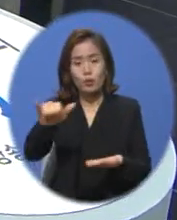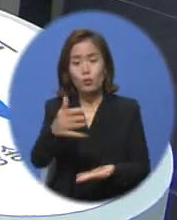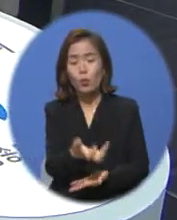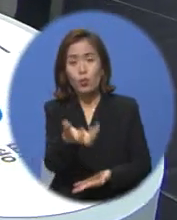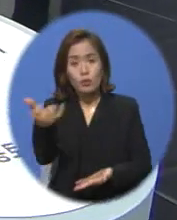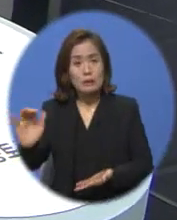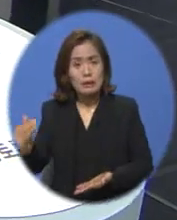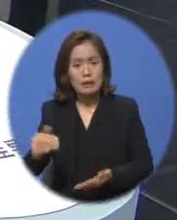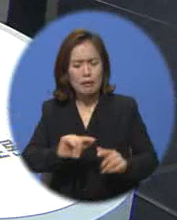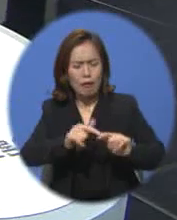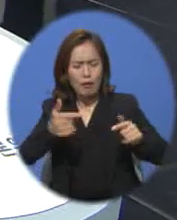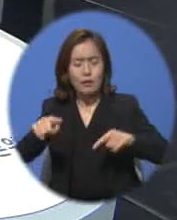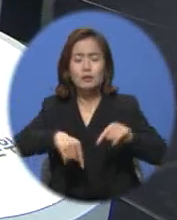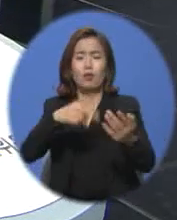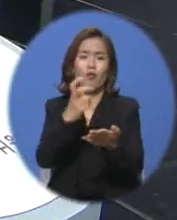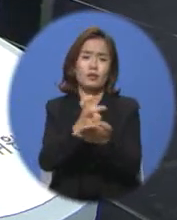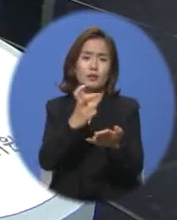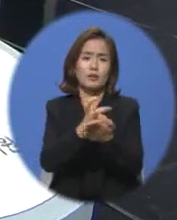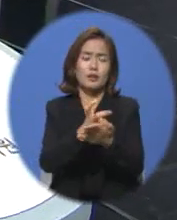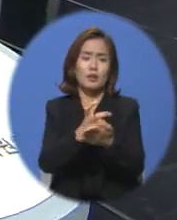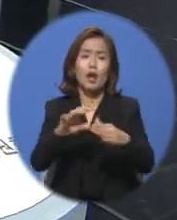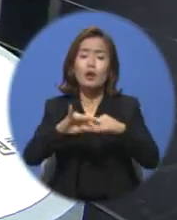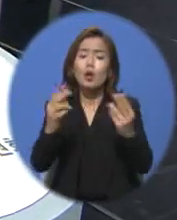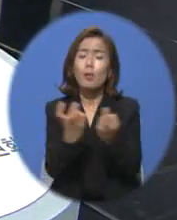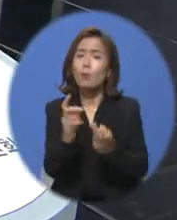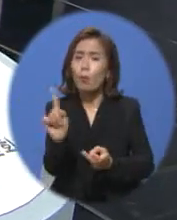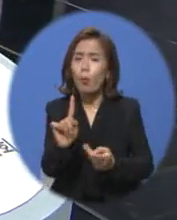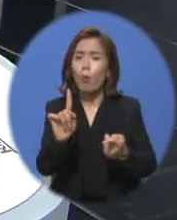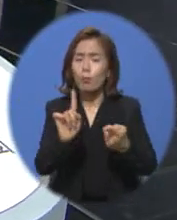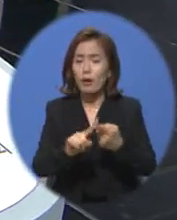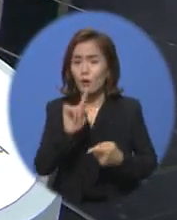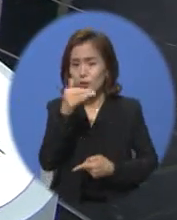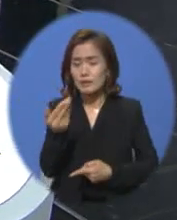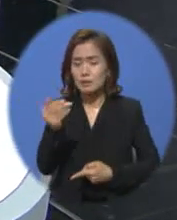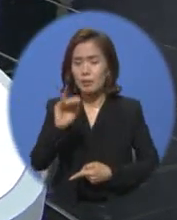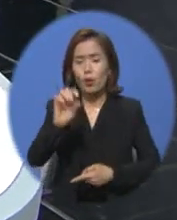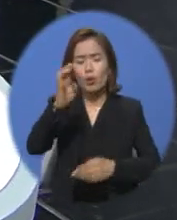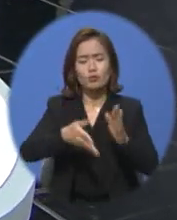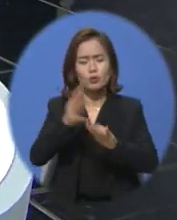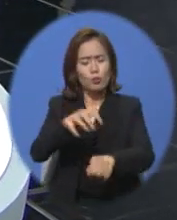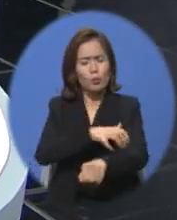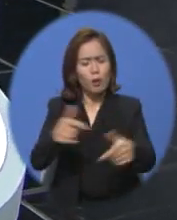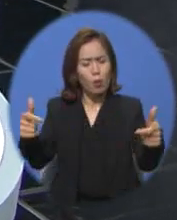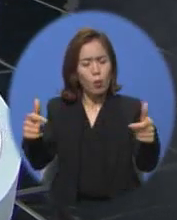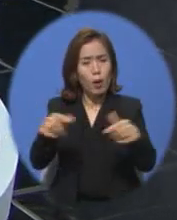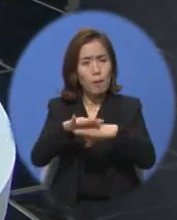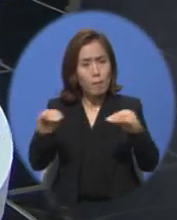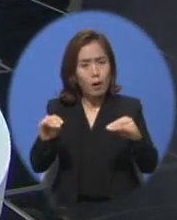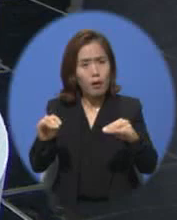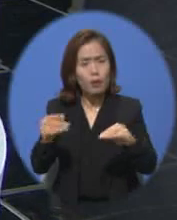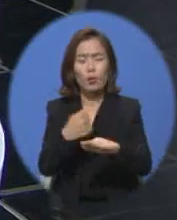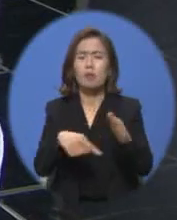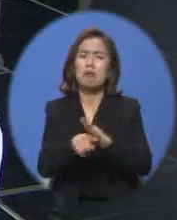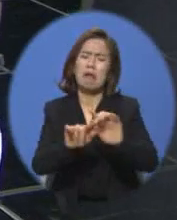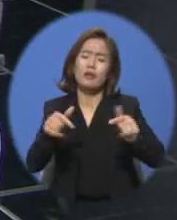대안이 제시되고있지만,광주시민들의불편을 해소하기위해서는해결해야할과제가여전히많다 .